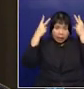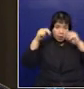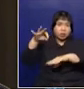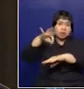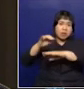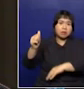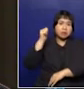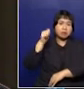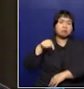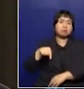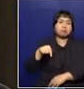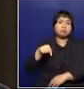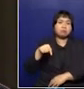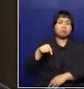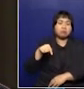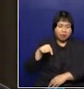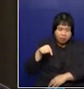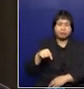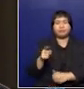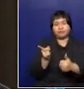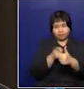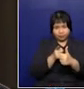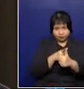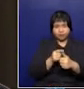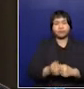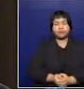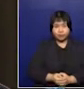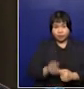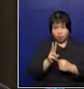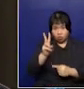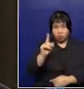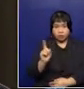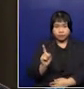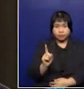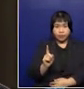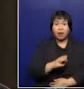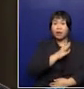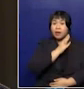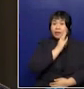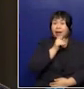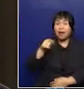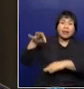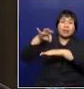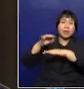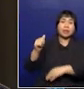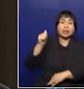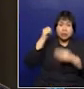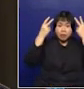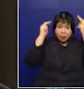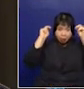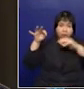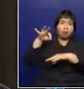ายกอีกทีนึงนี่คือประเด็นที่1นะฮะประเด็นที่2อ่ะถ้าท่านมาเป็นนายกอีกทีนึงจะเกิดอะไรขึ้น